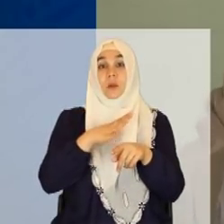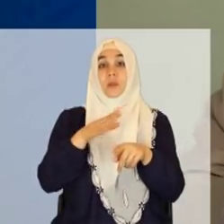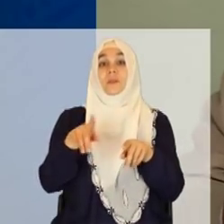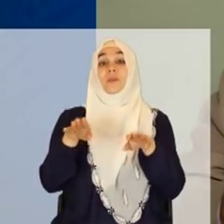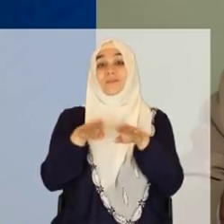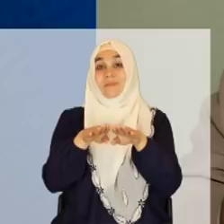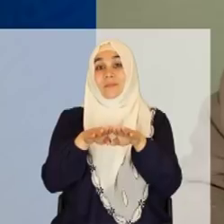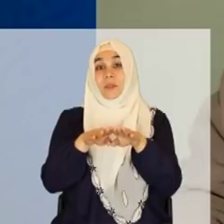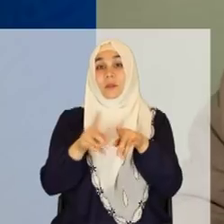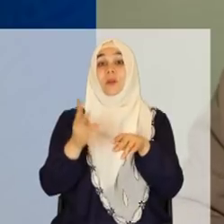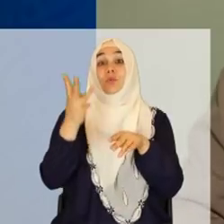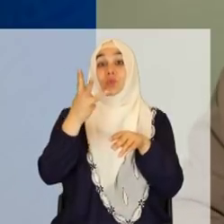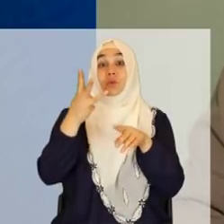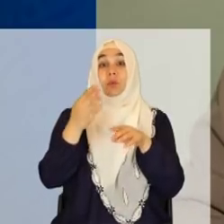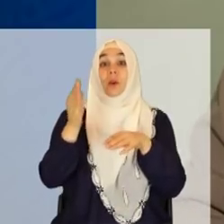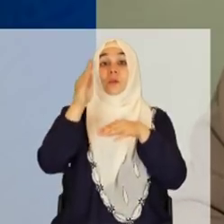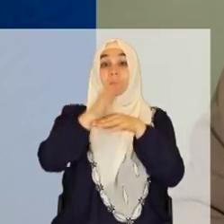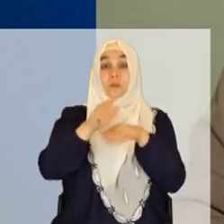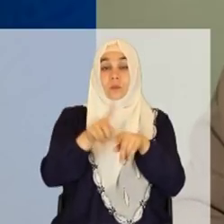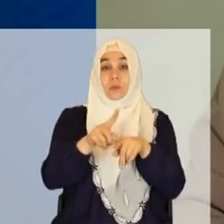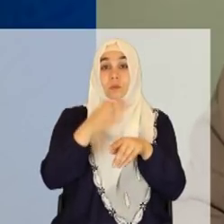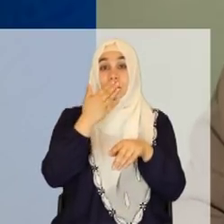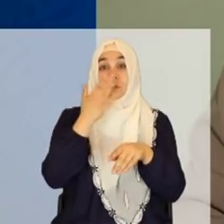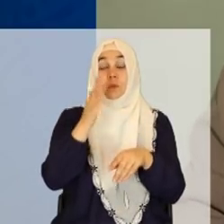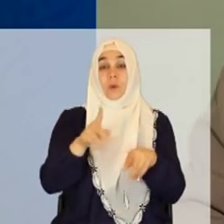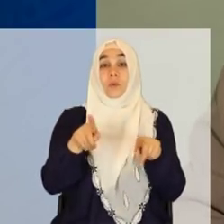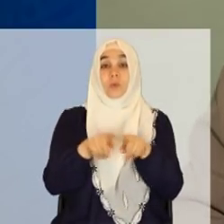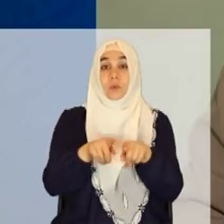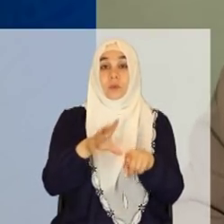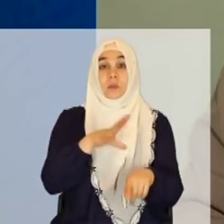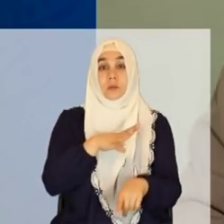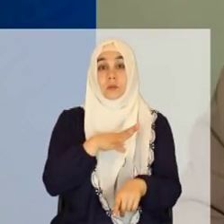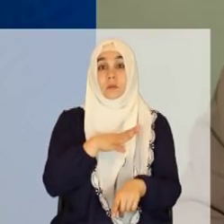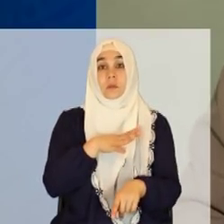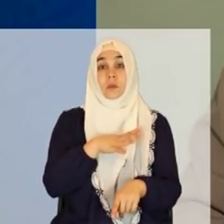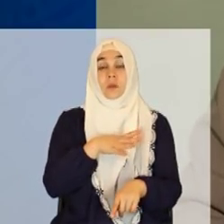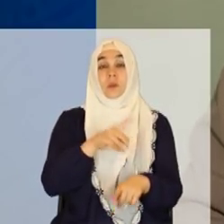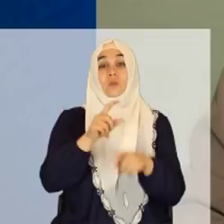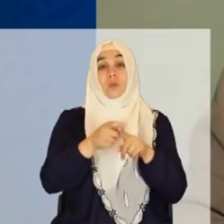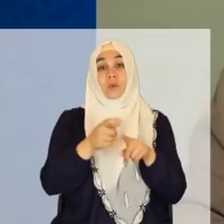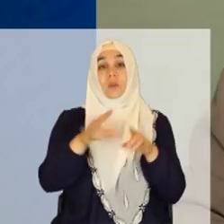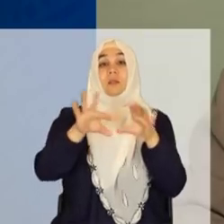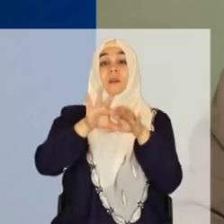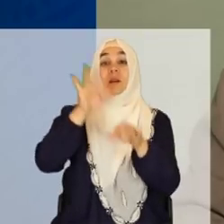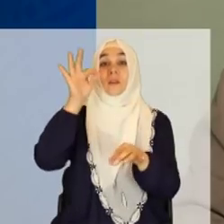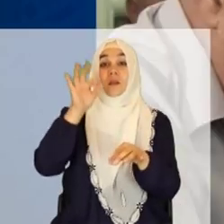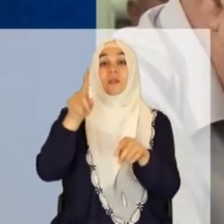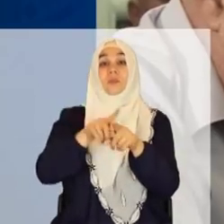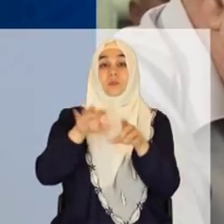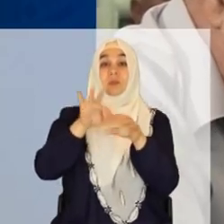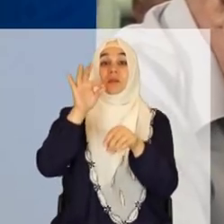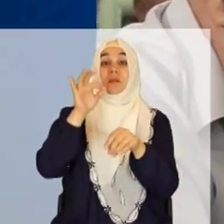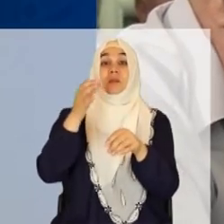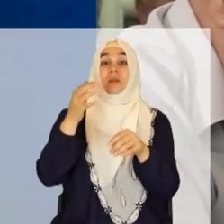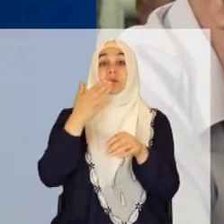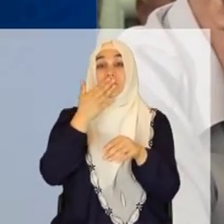O'rtachadan 3-chi yuqori pog'onalik ro'za bor ekan. Uni endi juda ham tanlanganlari tutar